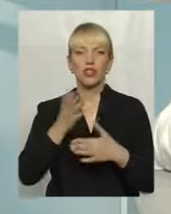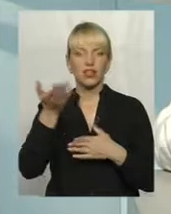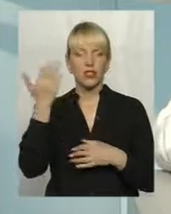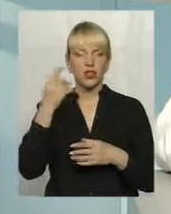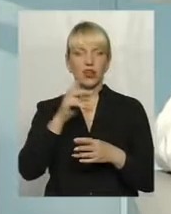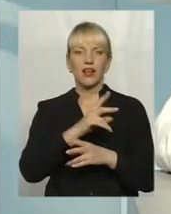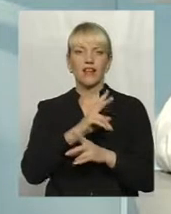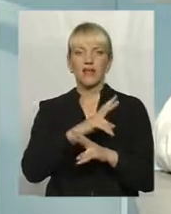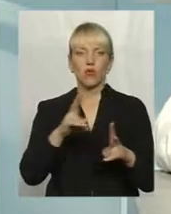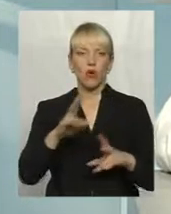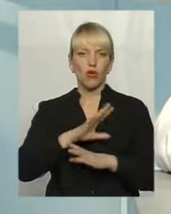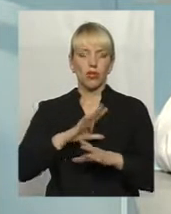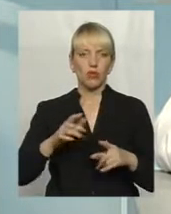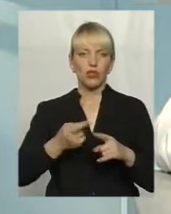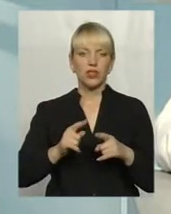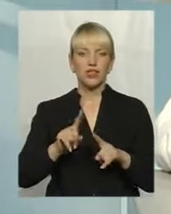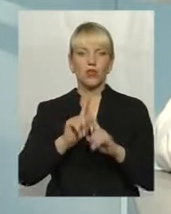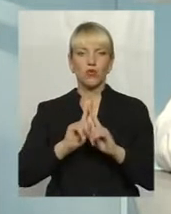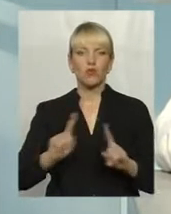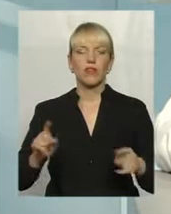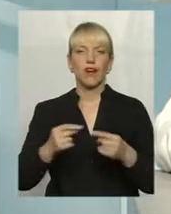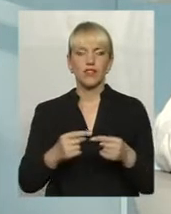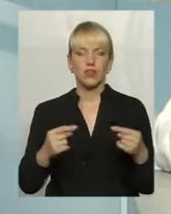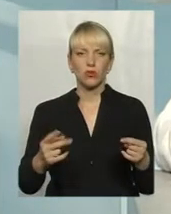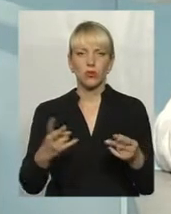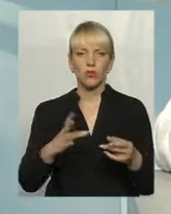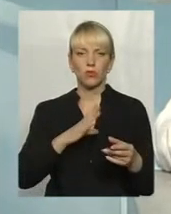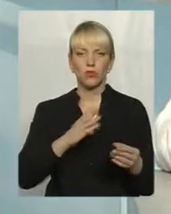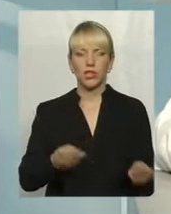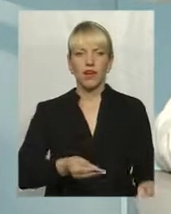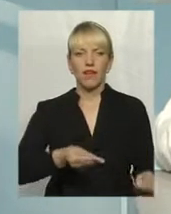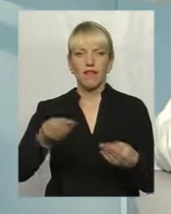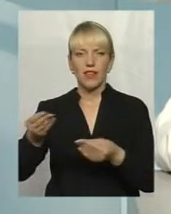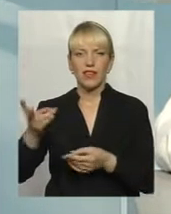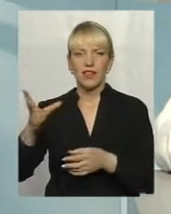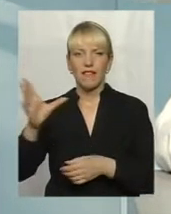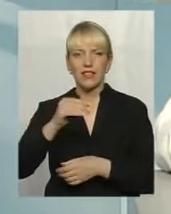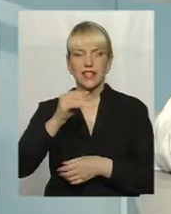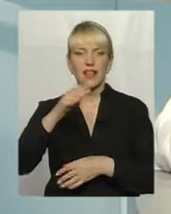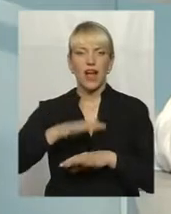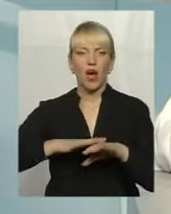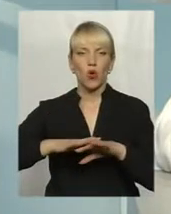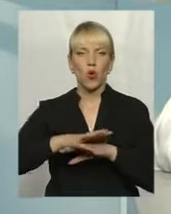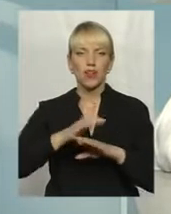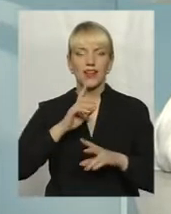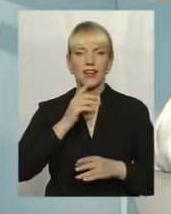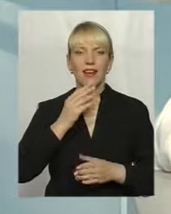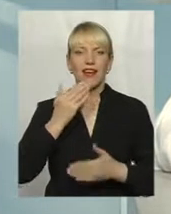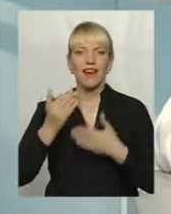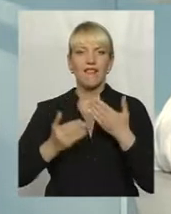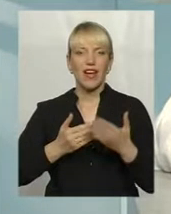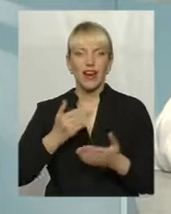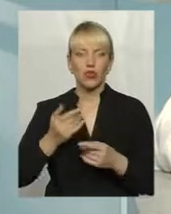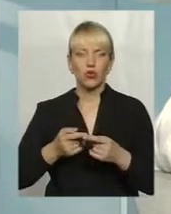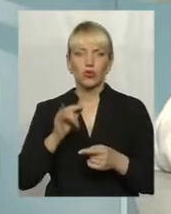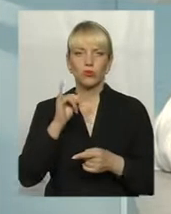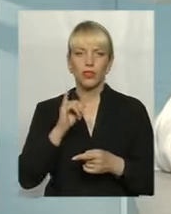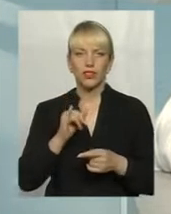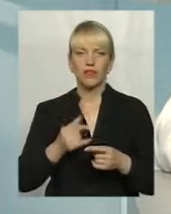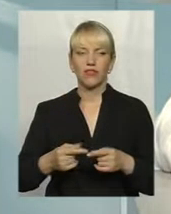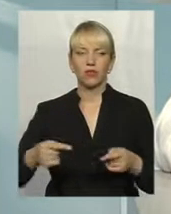саме цей унікальний інструмент має бути винесений на всенародний референдум. Чому? Тому що в відповідності до статті 13